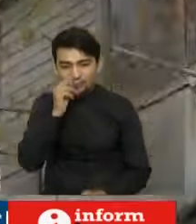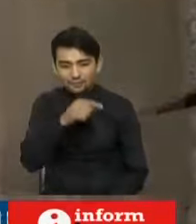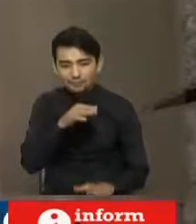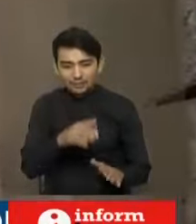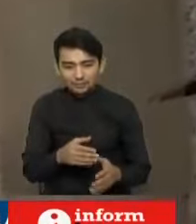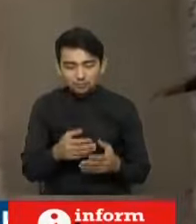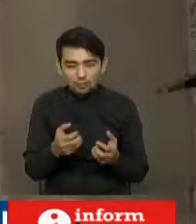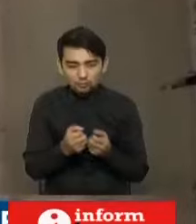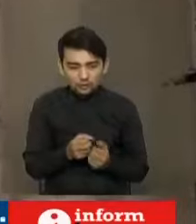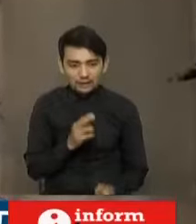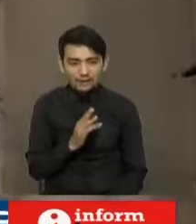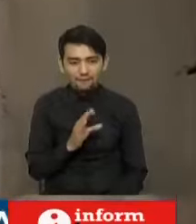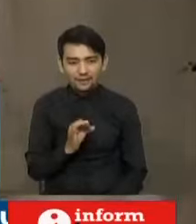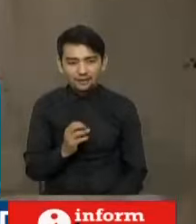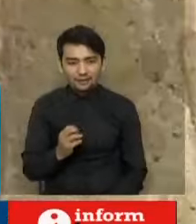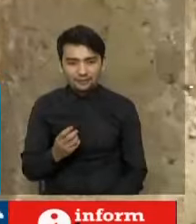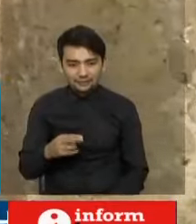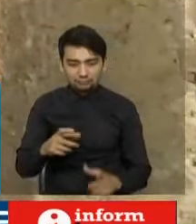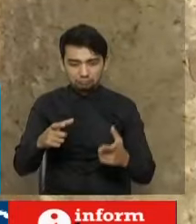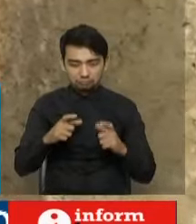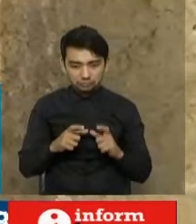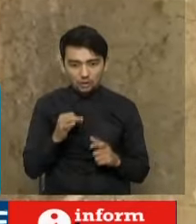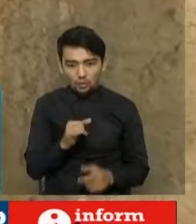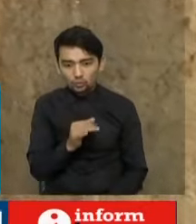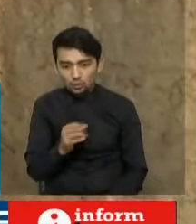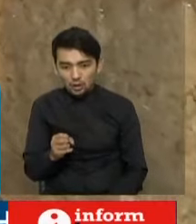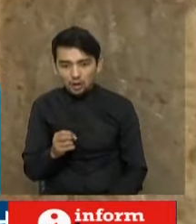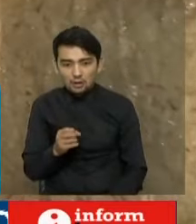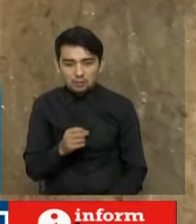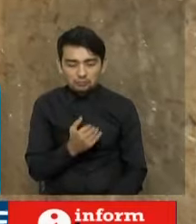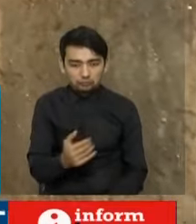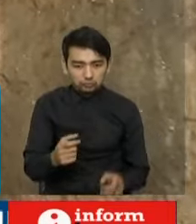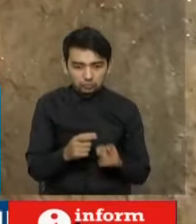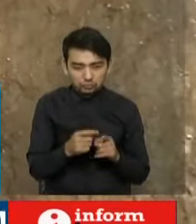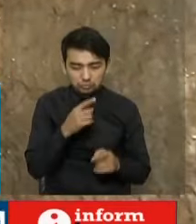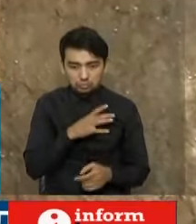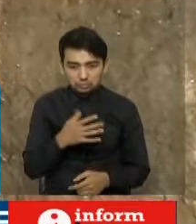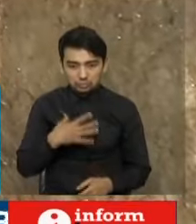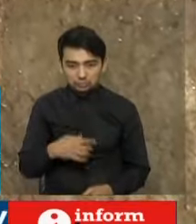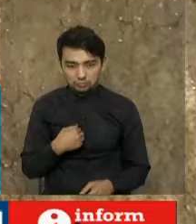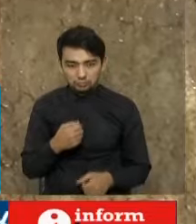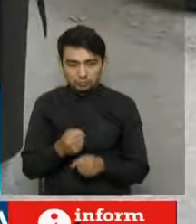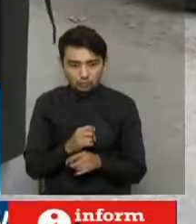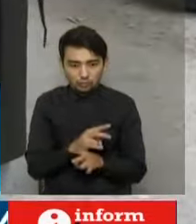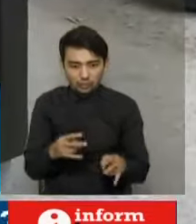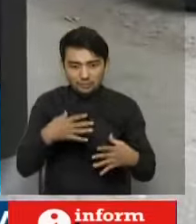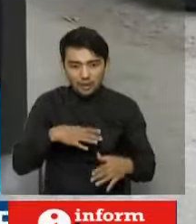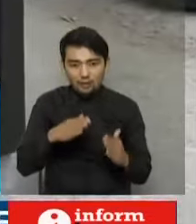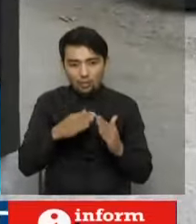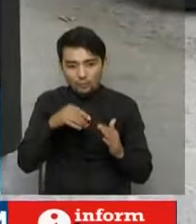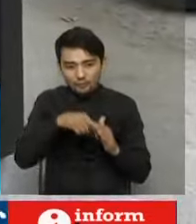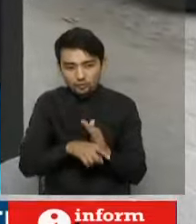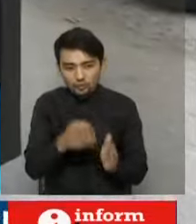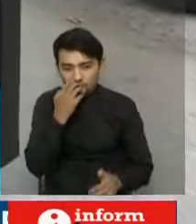получили квитанции за услуги, которые, по словам людей, никто не оказывал. Счета выставила компания, обслуживающая внутридомовые